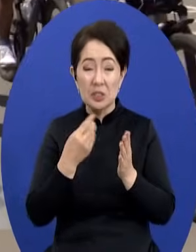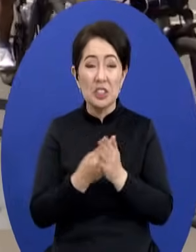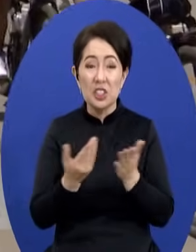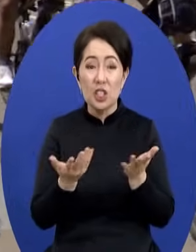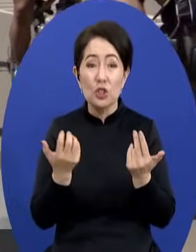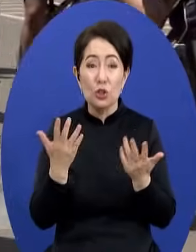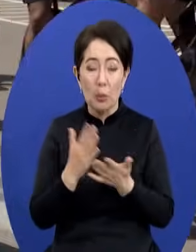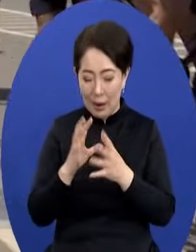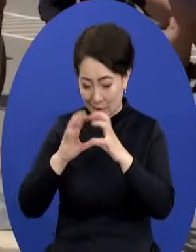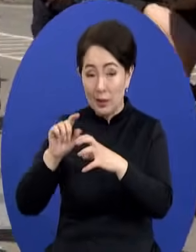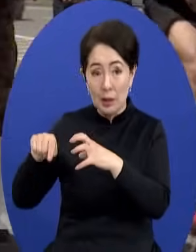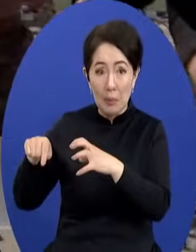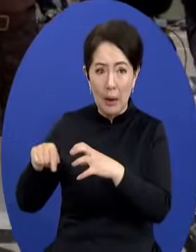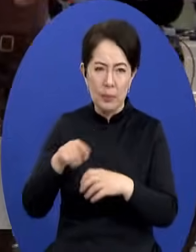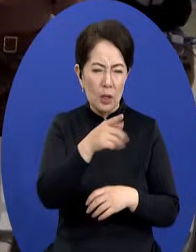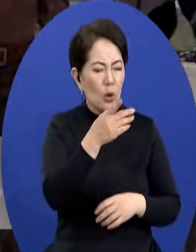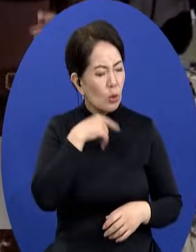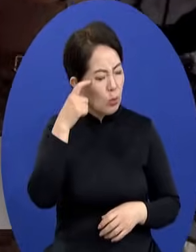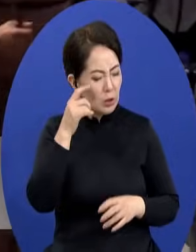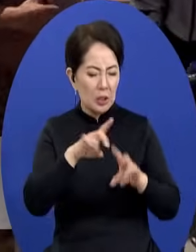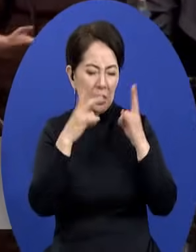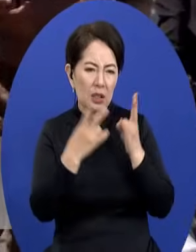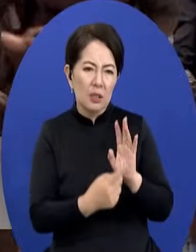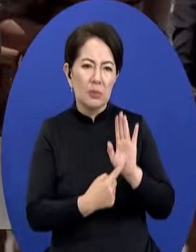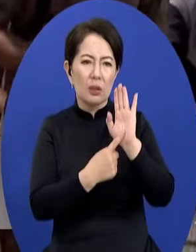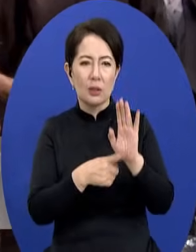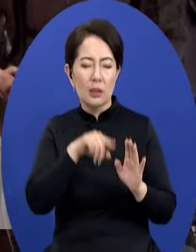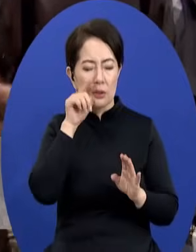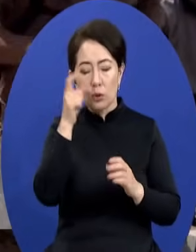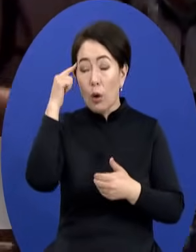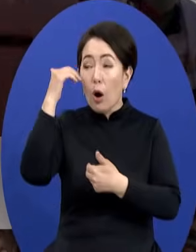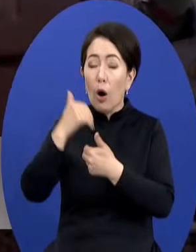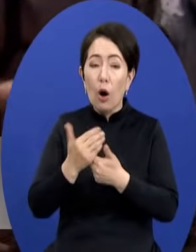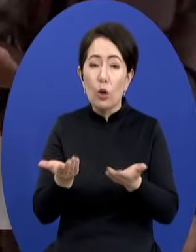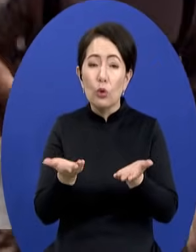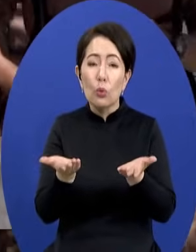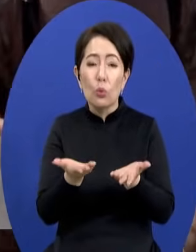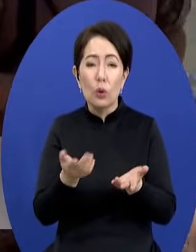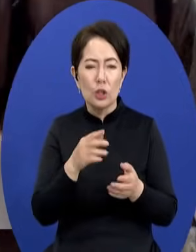одоо залуучуудад ер нь хүмүүст юу гэж ойлгуулахыг хичээж байна?